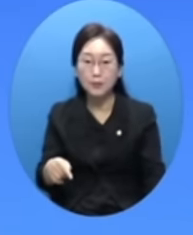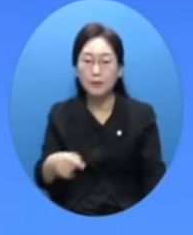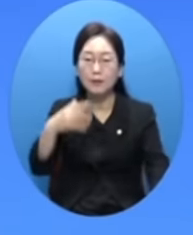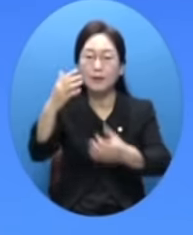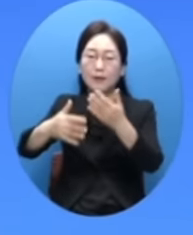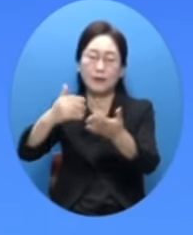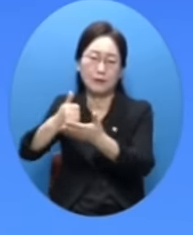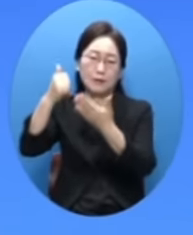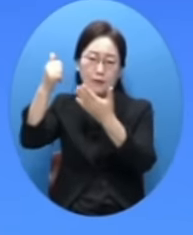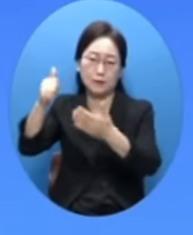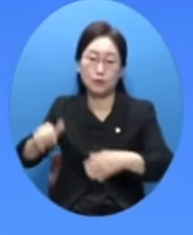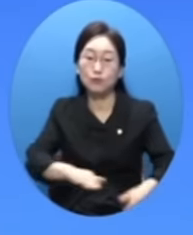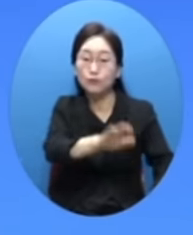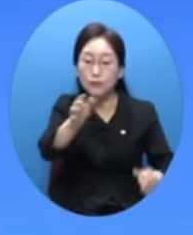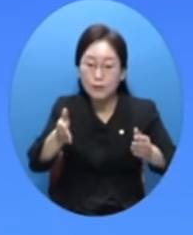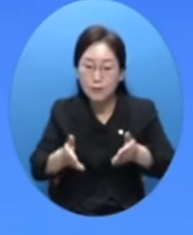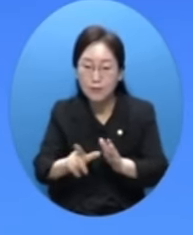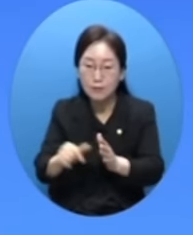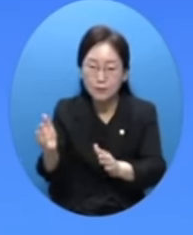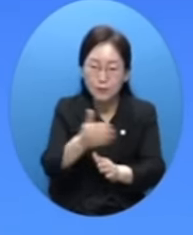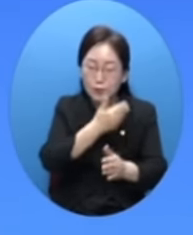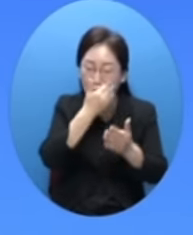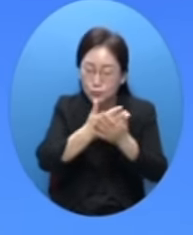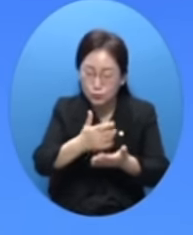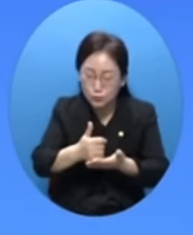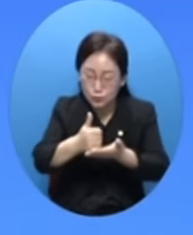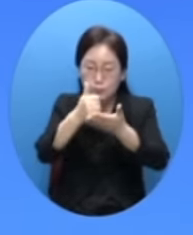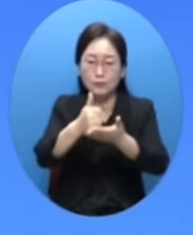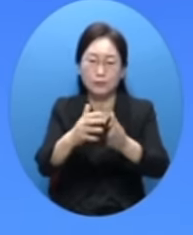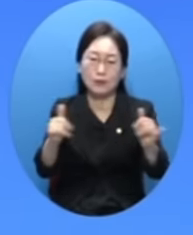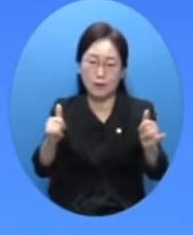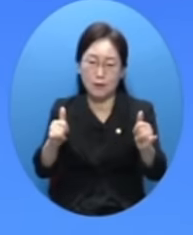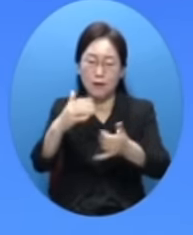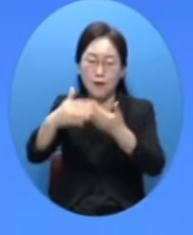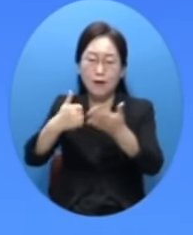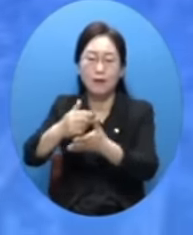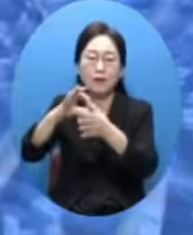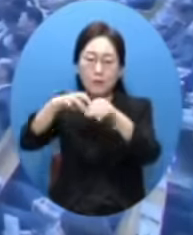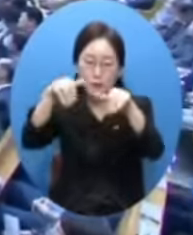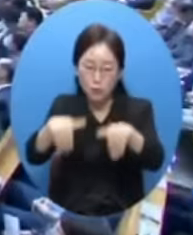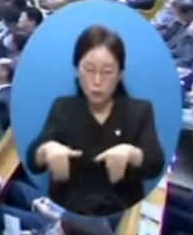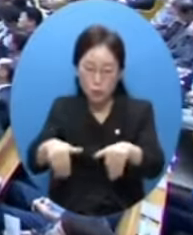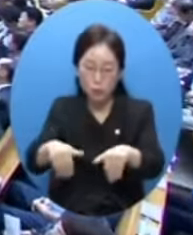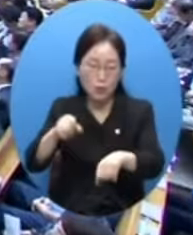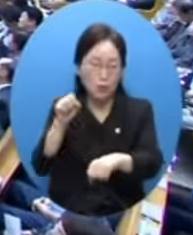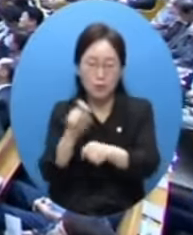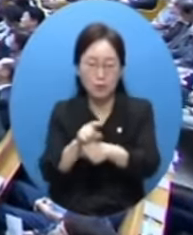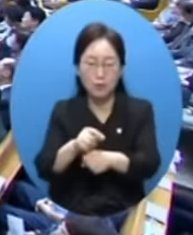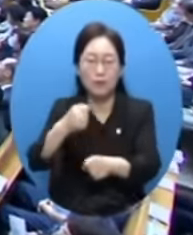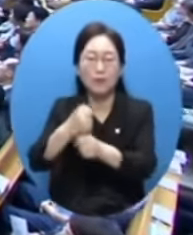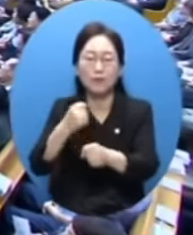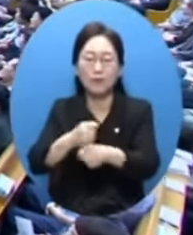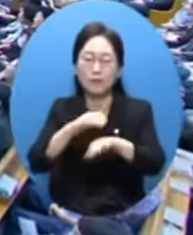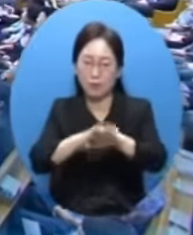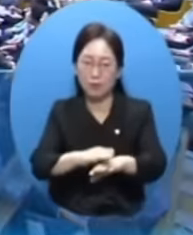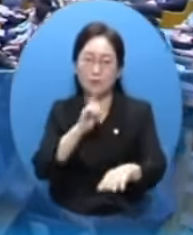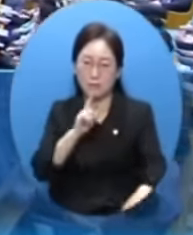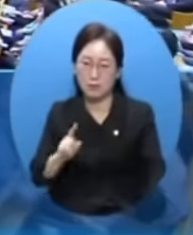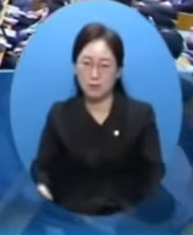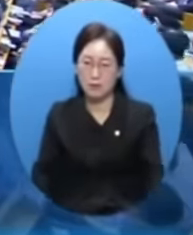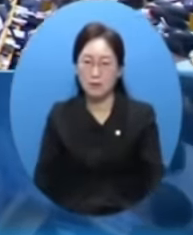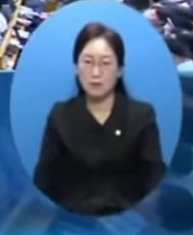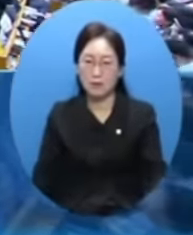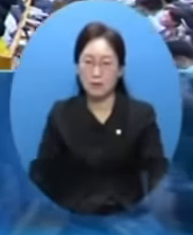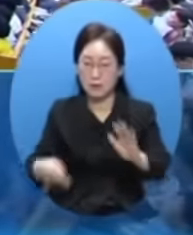하나님께서 우리를 태어날 때부터 존귀한 존재로 하나님의 종으로 삼으셨다고 말씀합니다. 이사야 49장